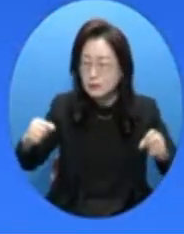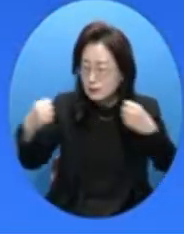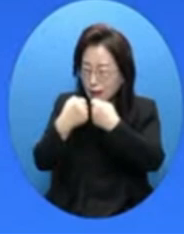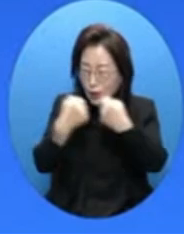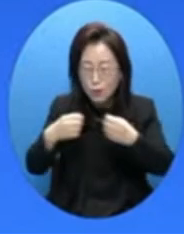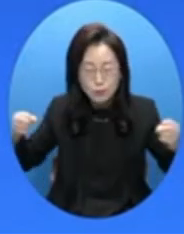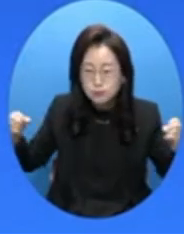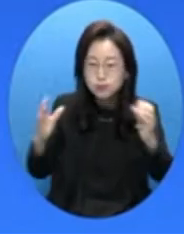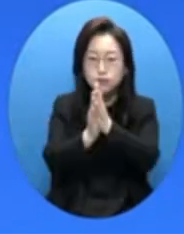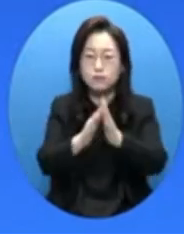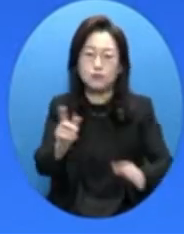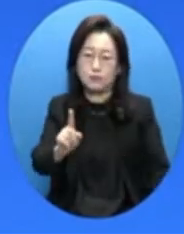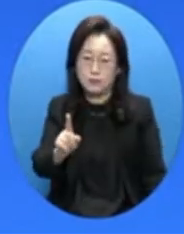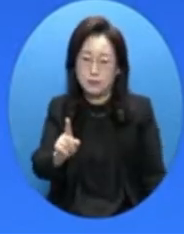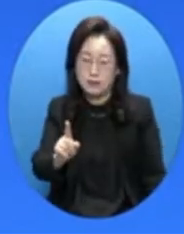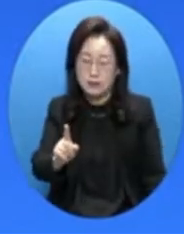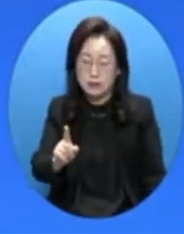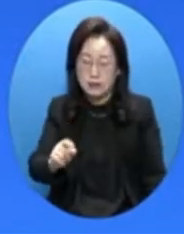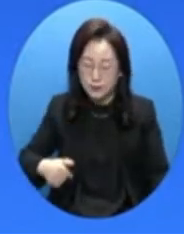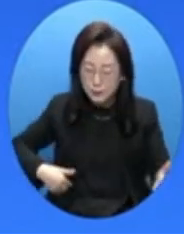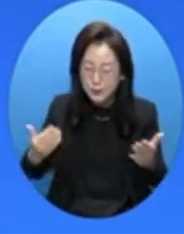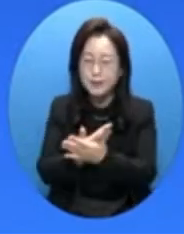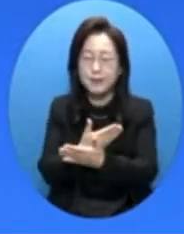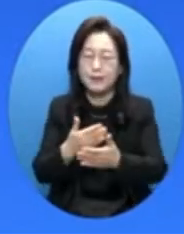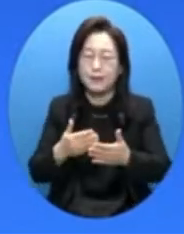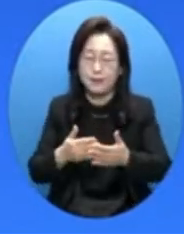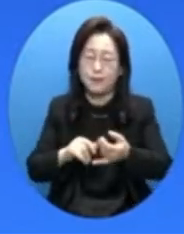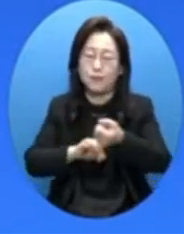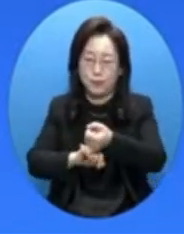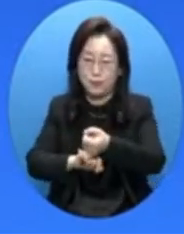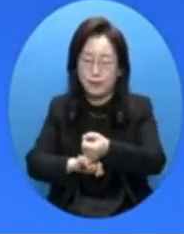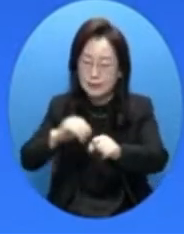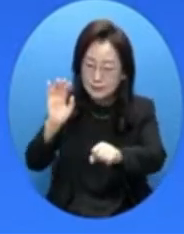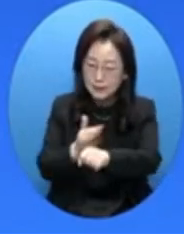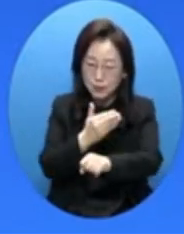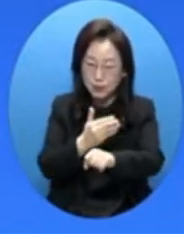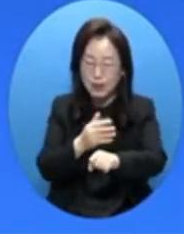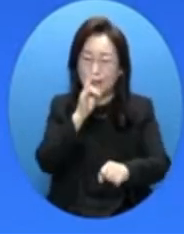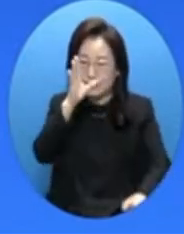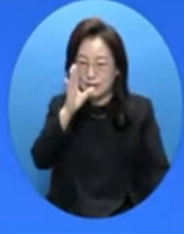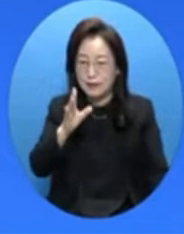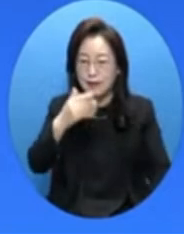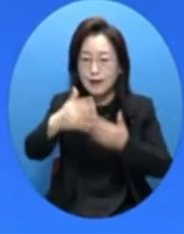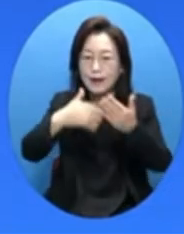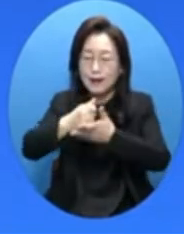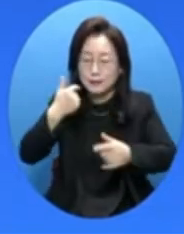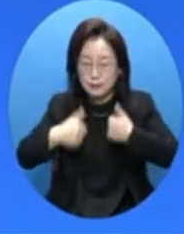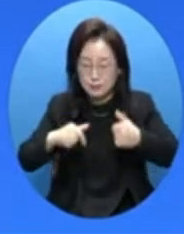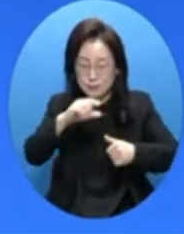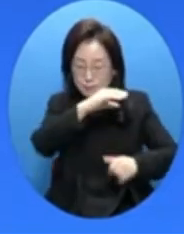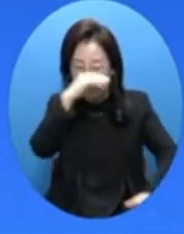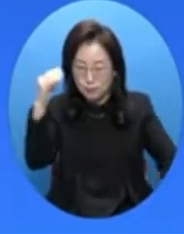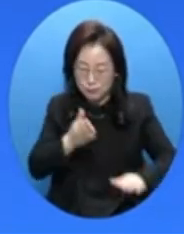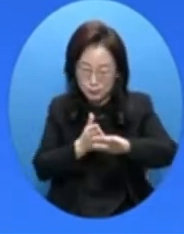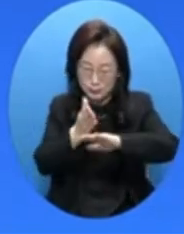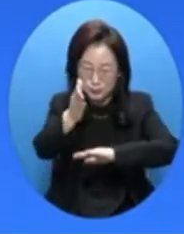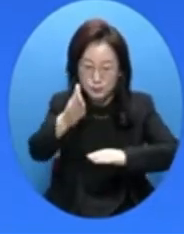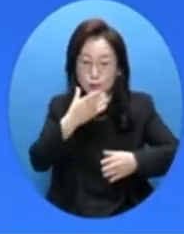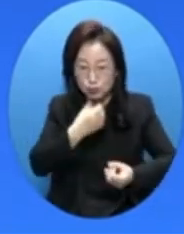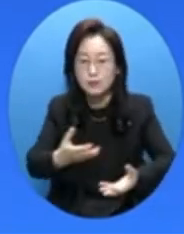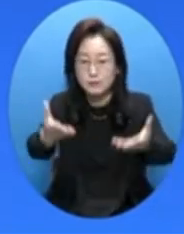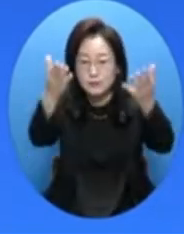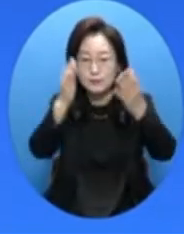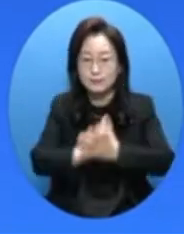싸움만 일삼고 있다면 그것은 회개해야 될 일입니다 잘못된 길로 가면 안 되는 것입니다 하나님의 기뻐하시는 바른 길로 가는 여러분 되기를 주님의 이름으로